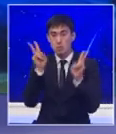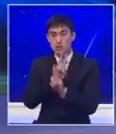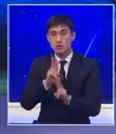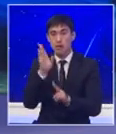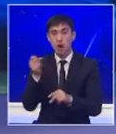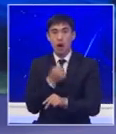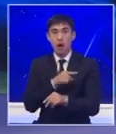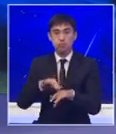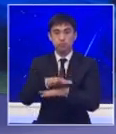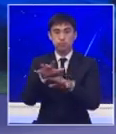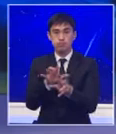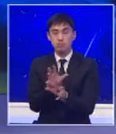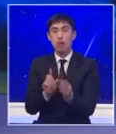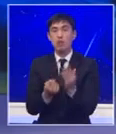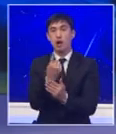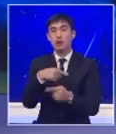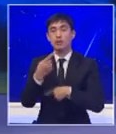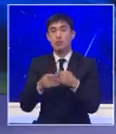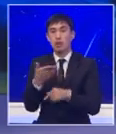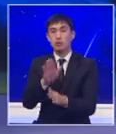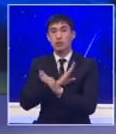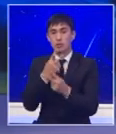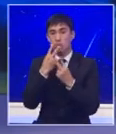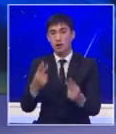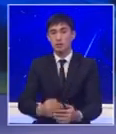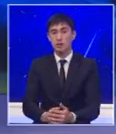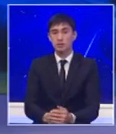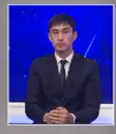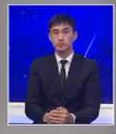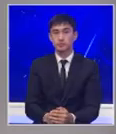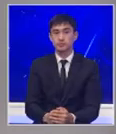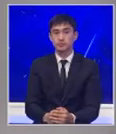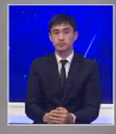болған. Артынан балықтардың өлгені байқалған.